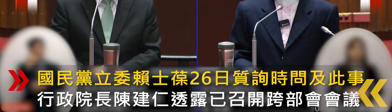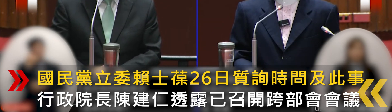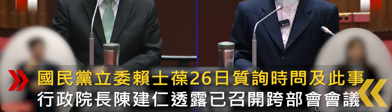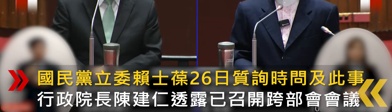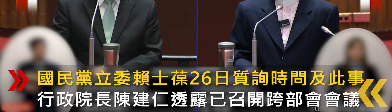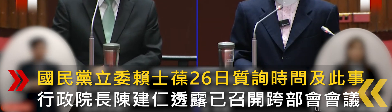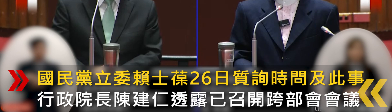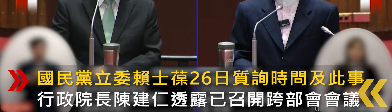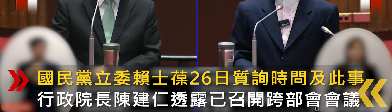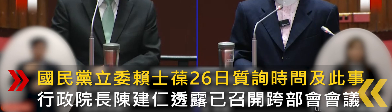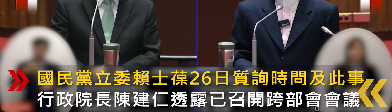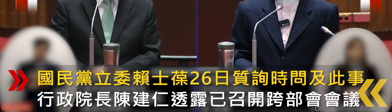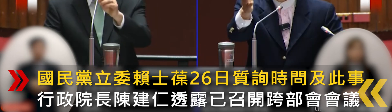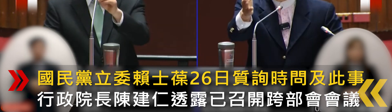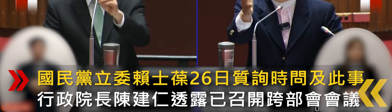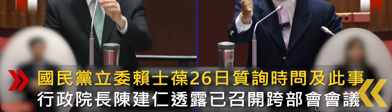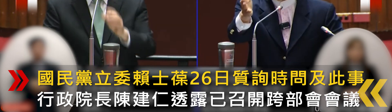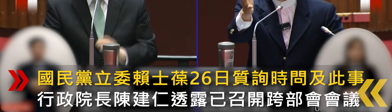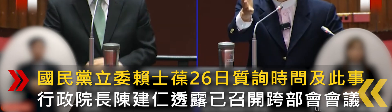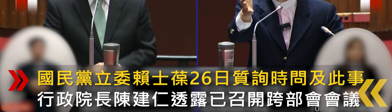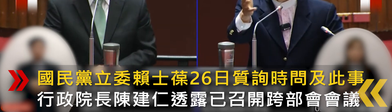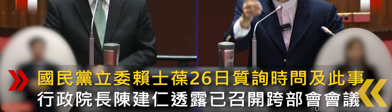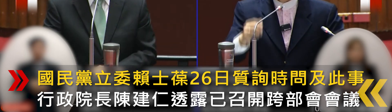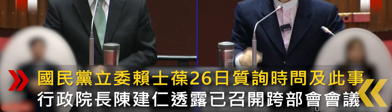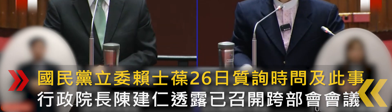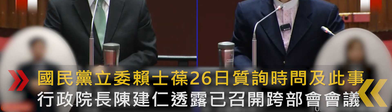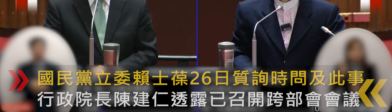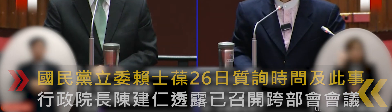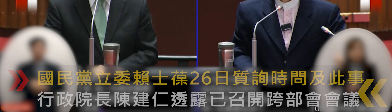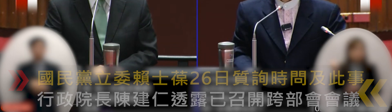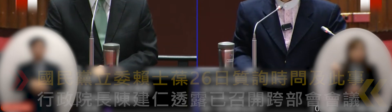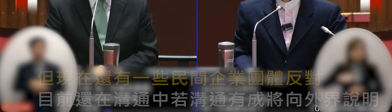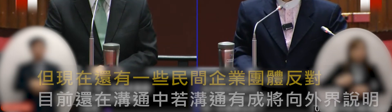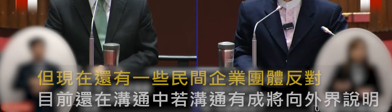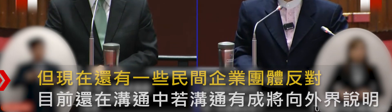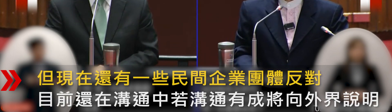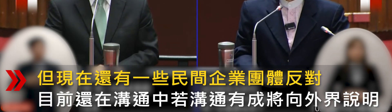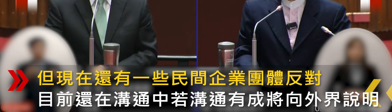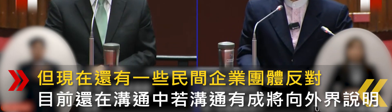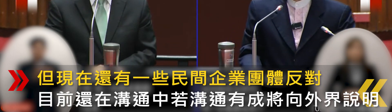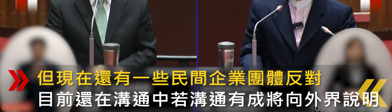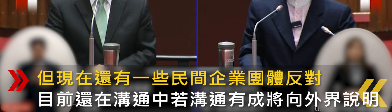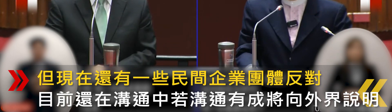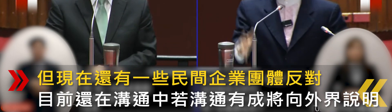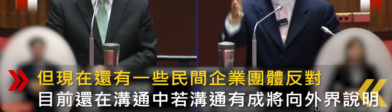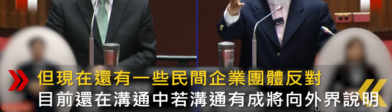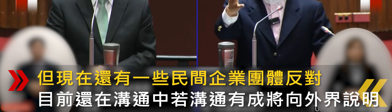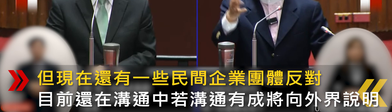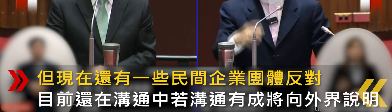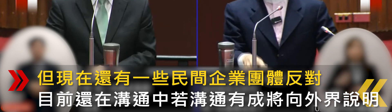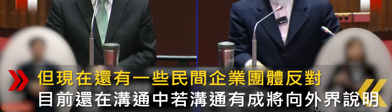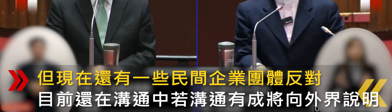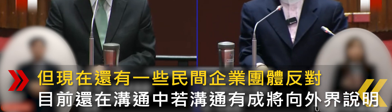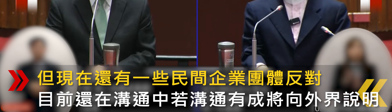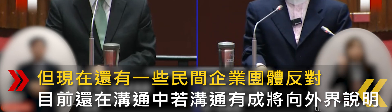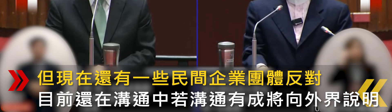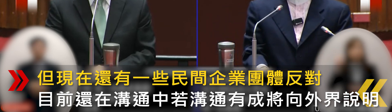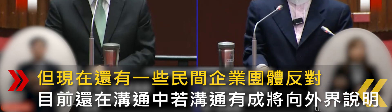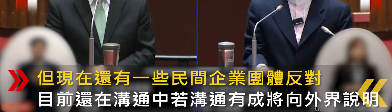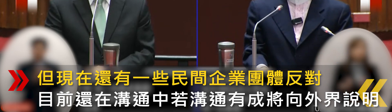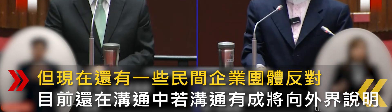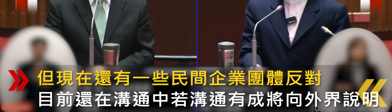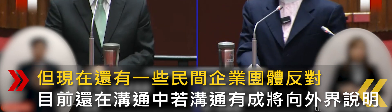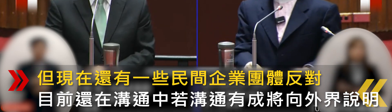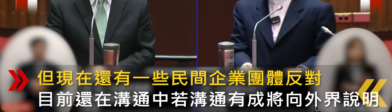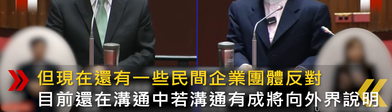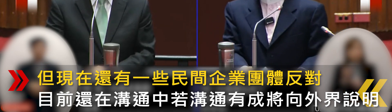够尽早的来做一个结论。这个 哪一些团体反对？ 现在还在沟通。 哪一些团体还在沟通？ 还在沟通